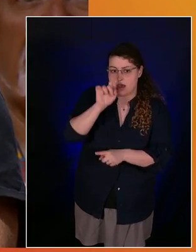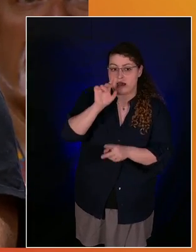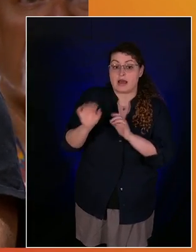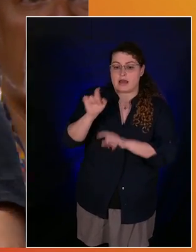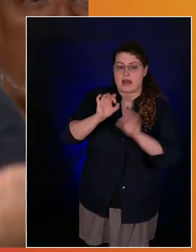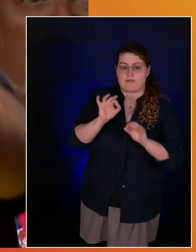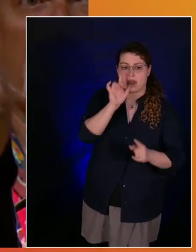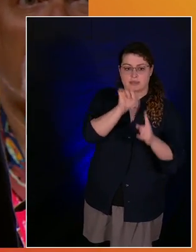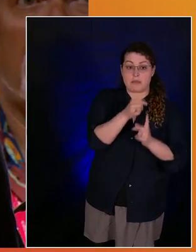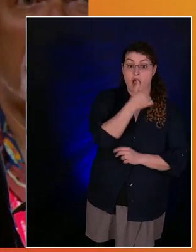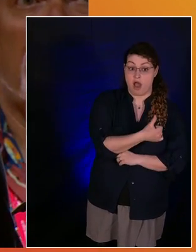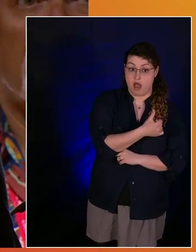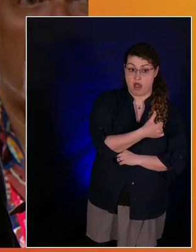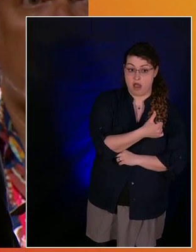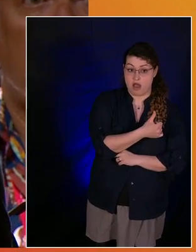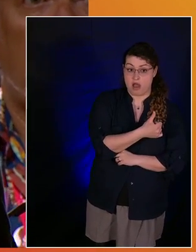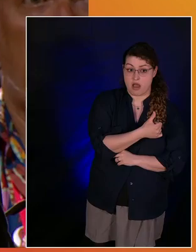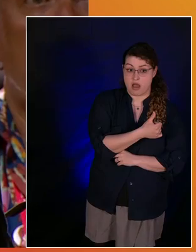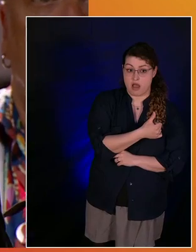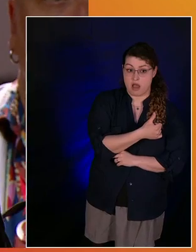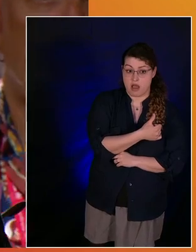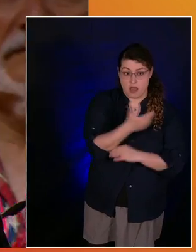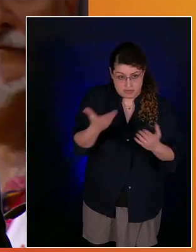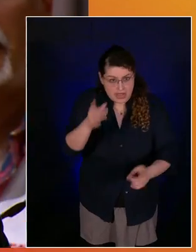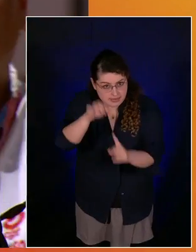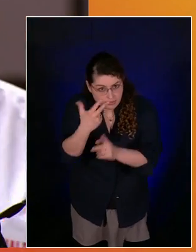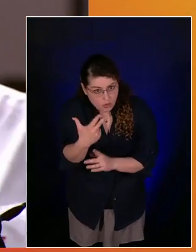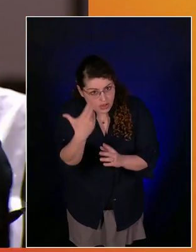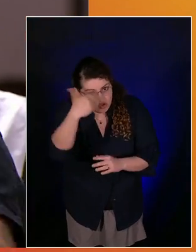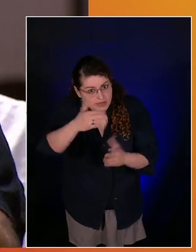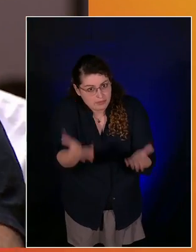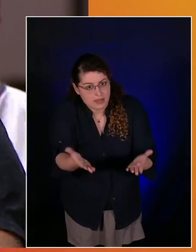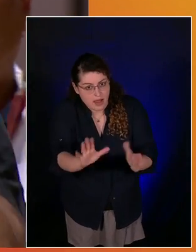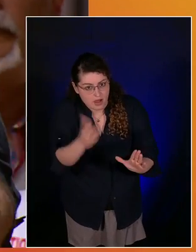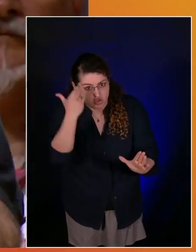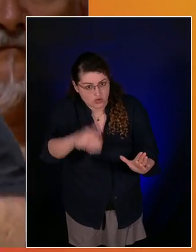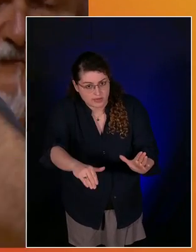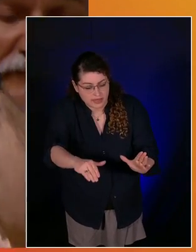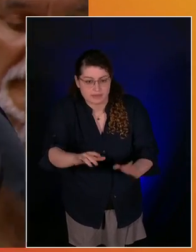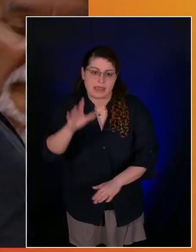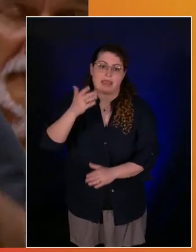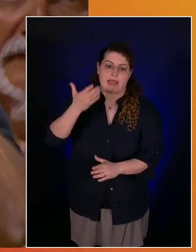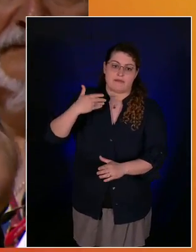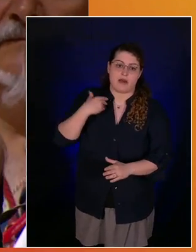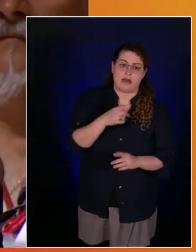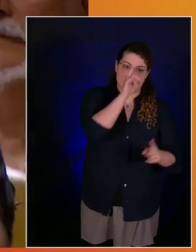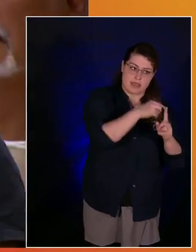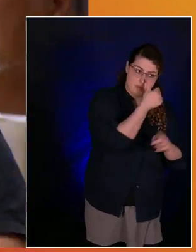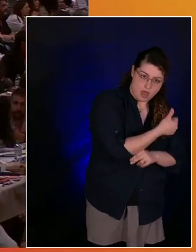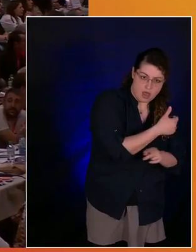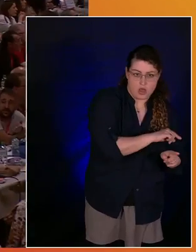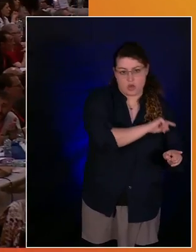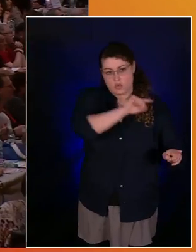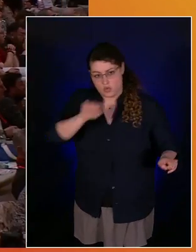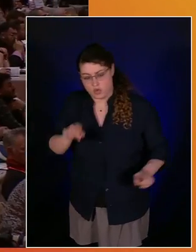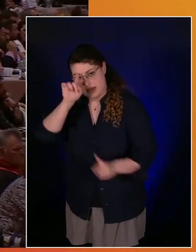euh sur le thème 1 on est sur le thème 3 j'ai bien compris parle du thème 3 on parle d'un amendement qui est passé du thème 1 au thème 3